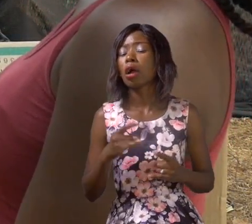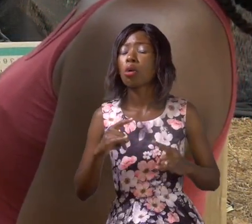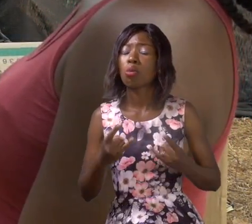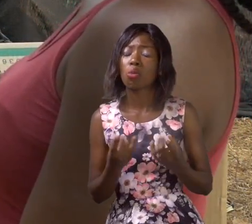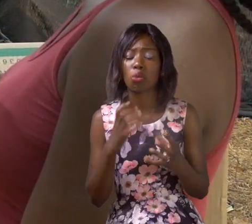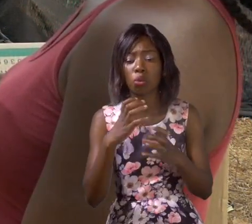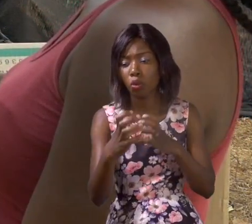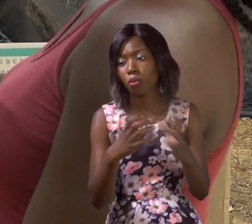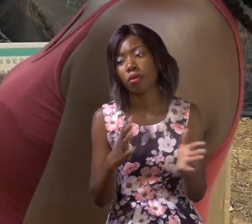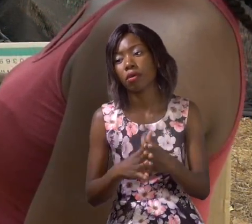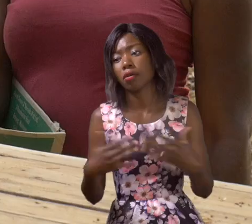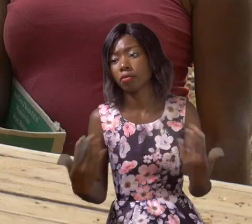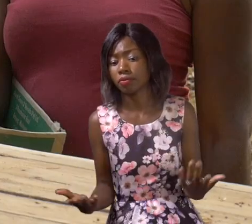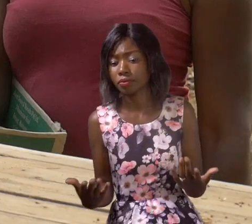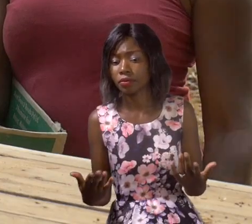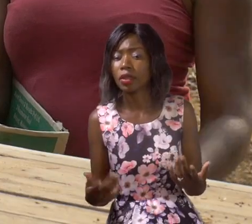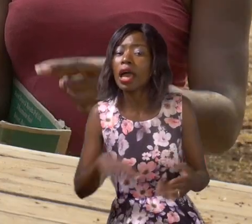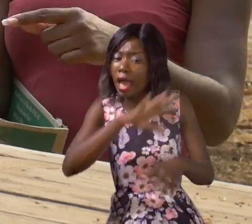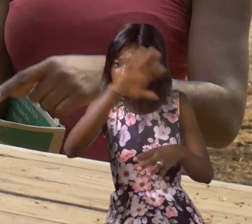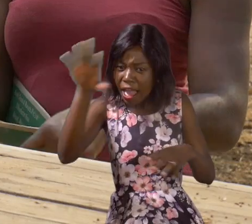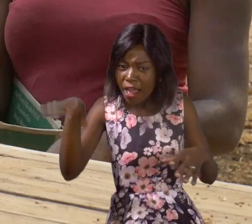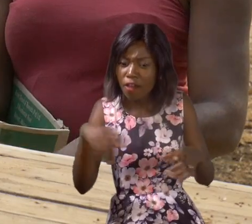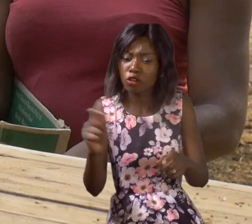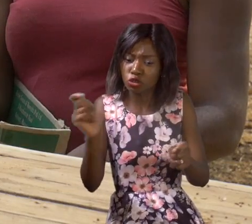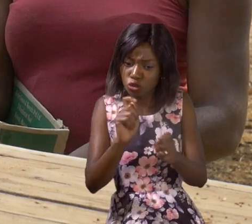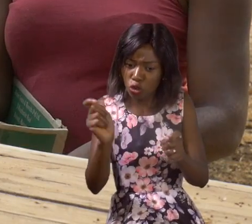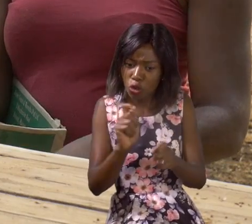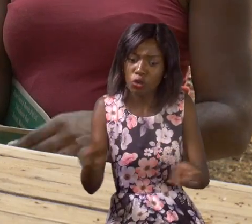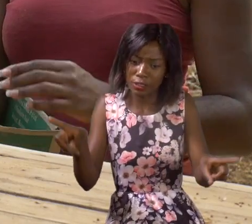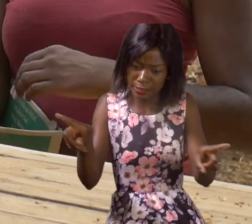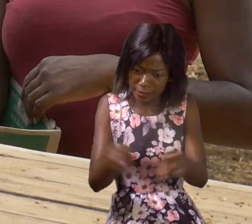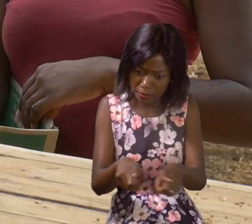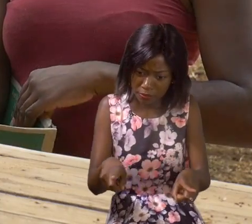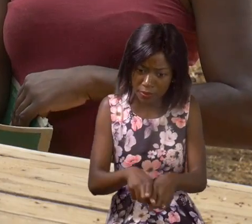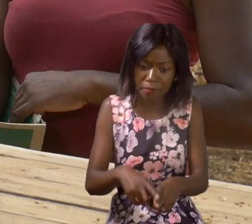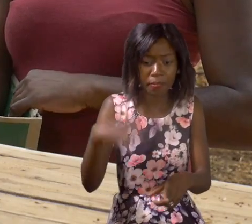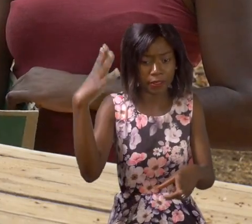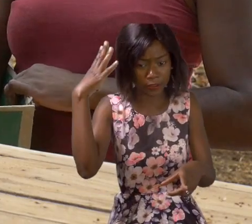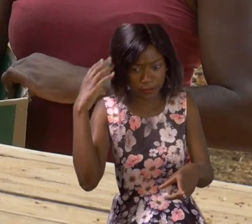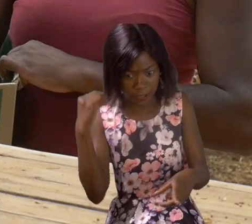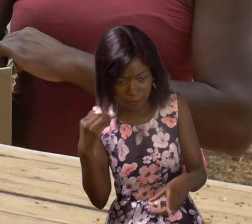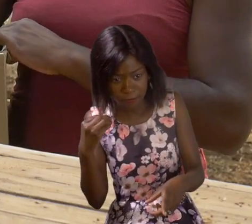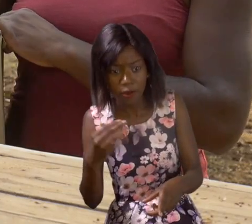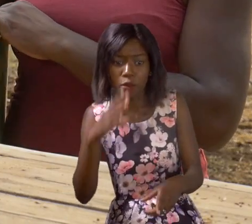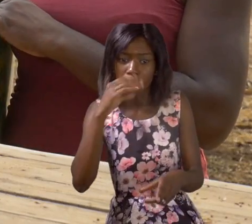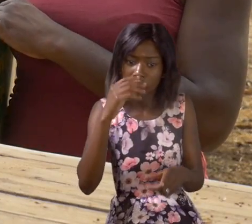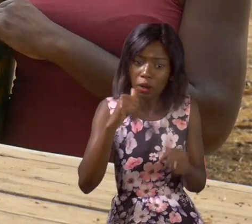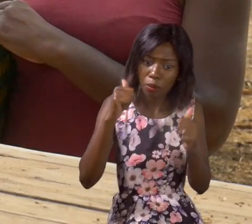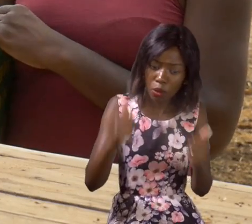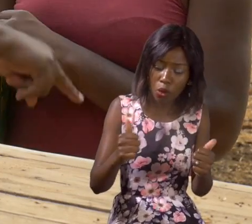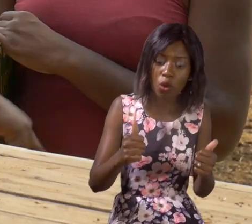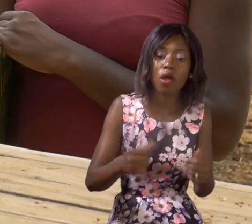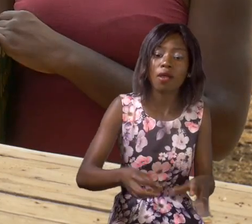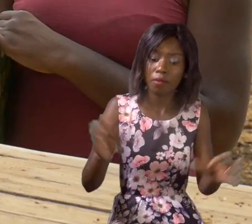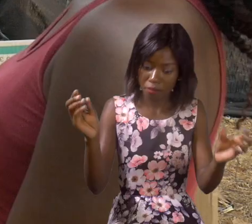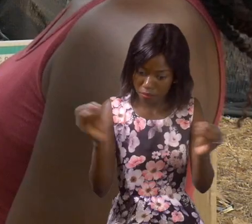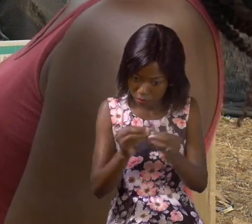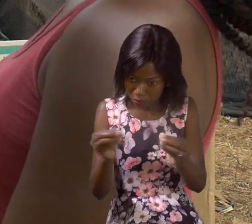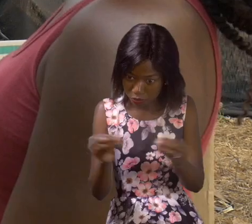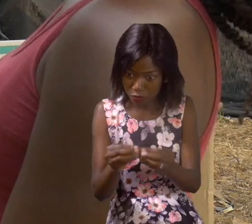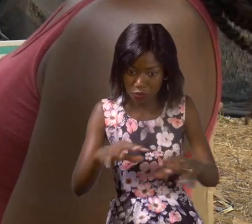isusuka. Kana pari panhamo school. Asikataure. Asikanzwe. Munhu wese ipapo. Totanga kudzidzira tese